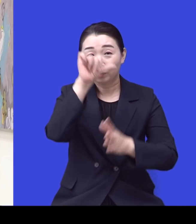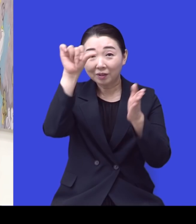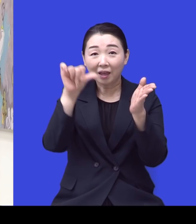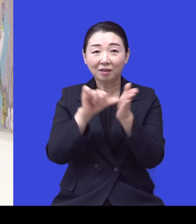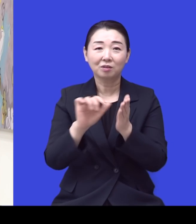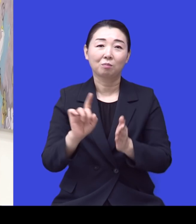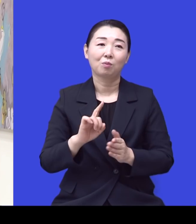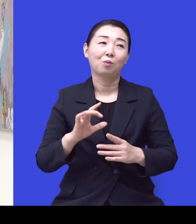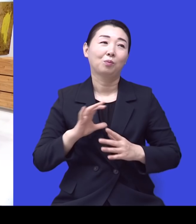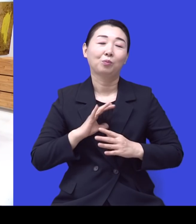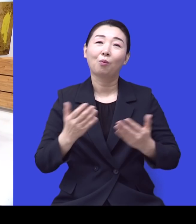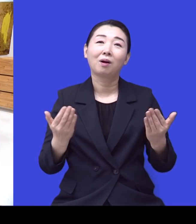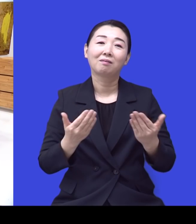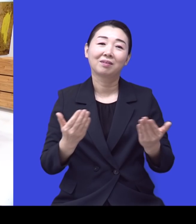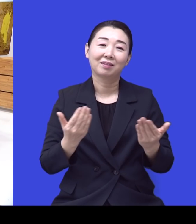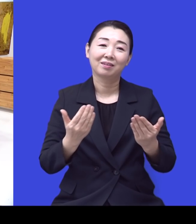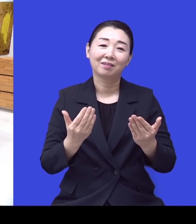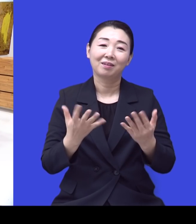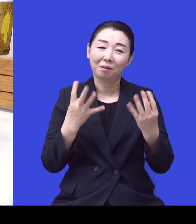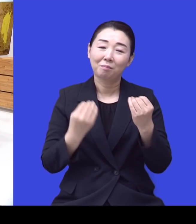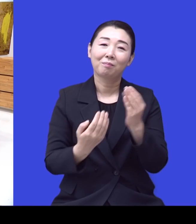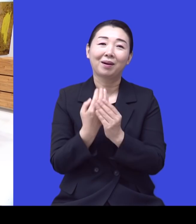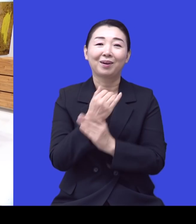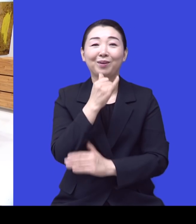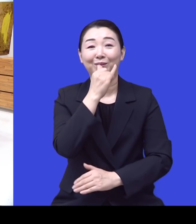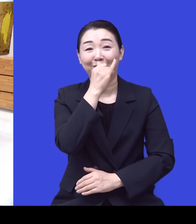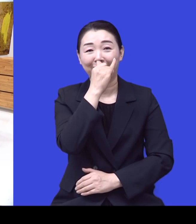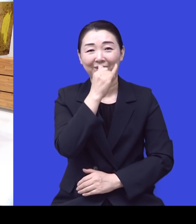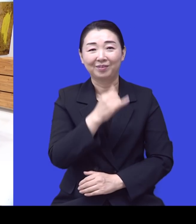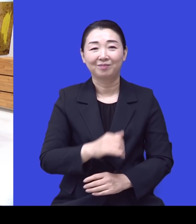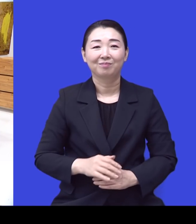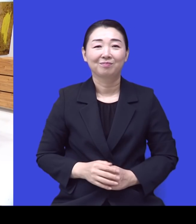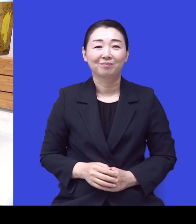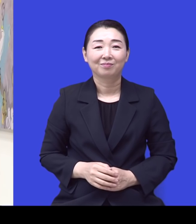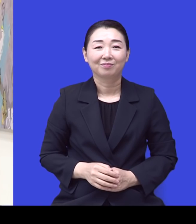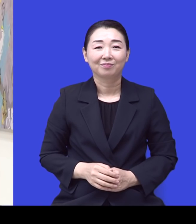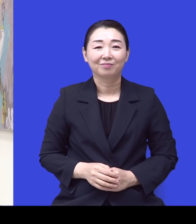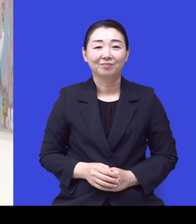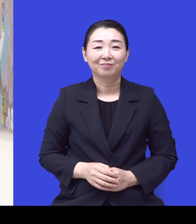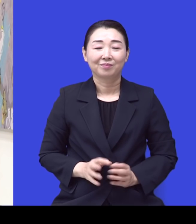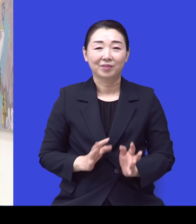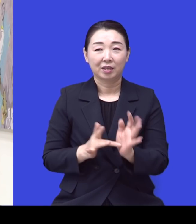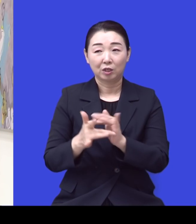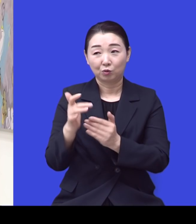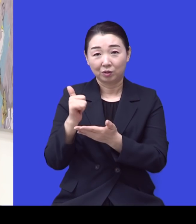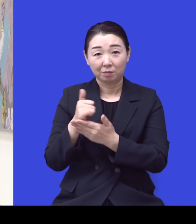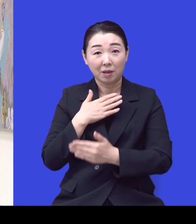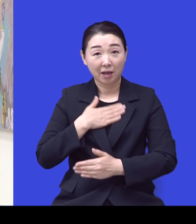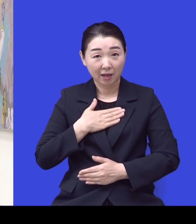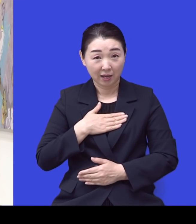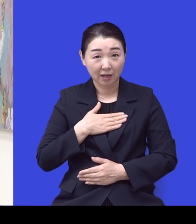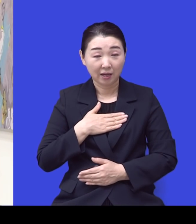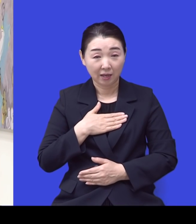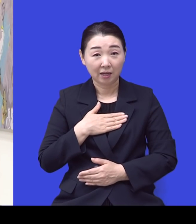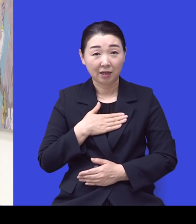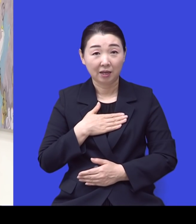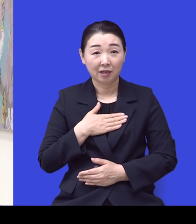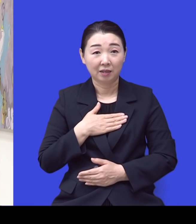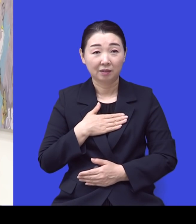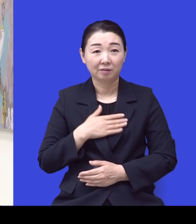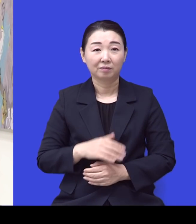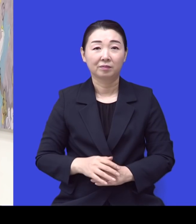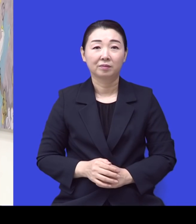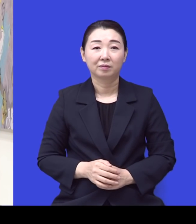속에서 막 놀라운 일들이 아. 일어나는 거예요. 그래서 이제 예수님을 알게 됐는데 그때가